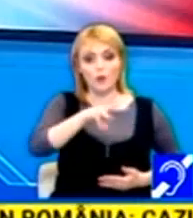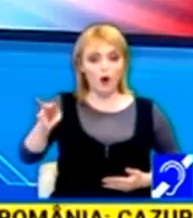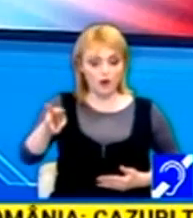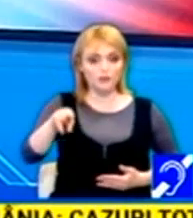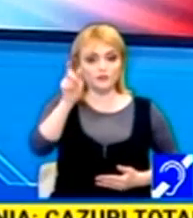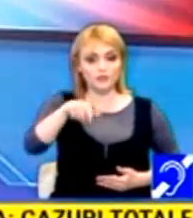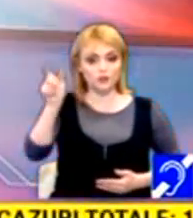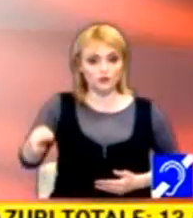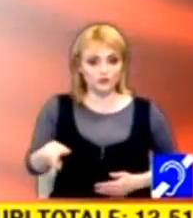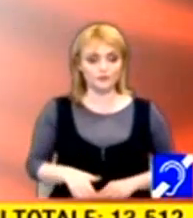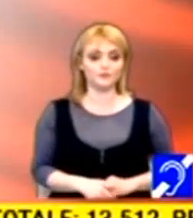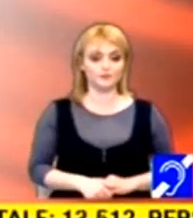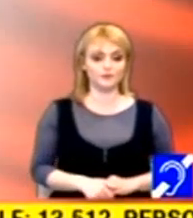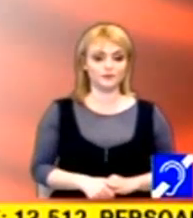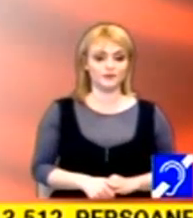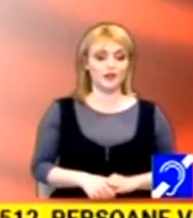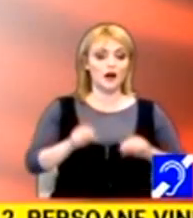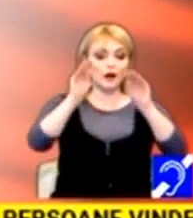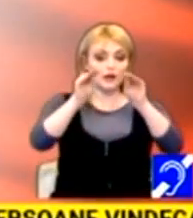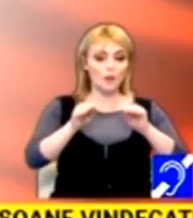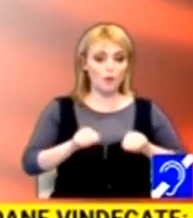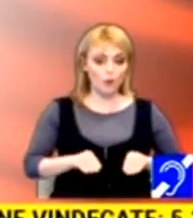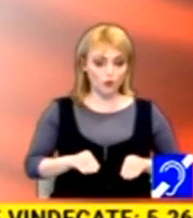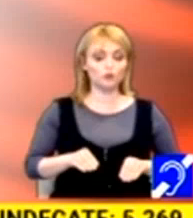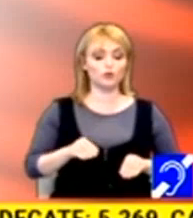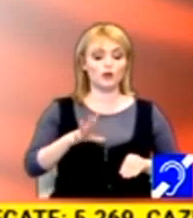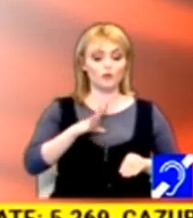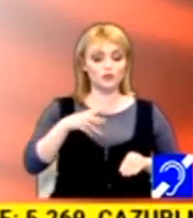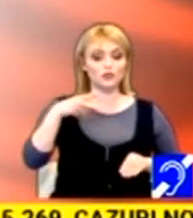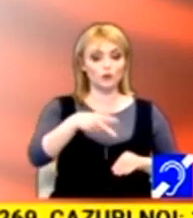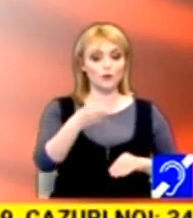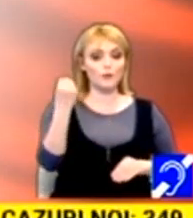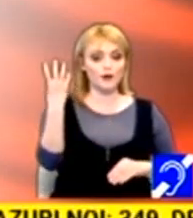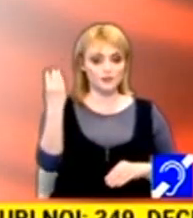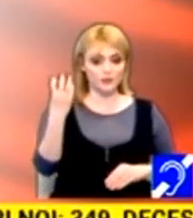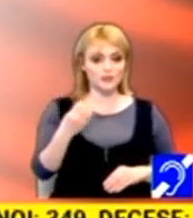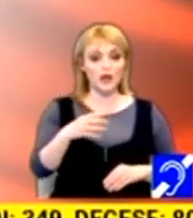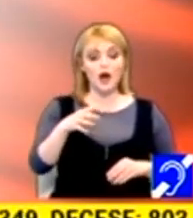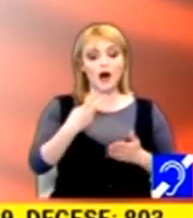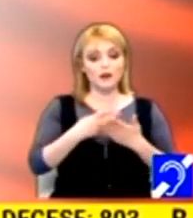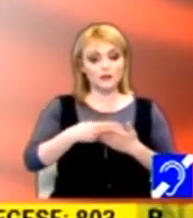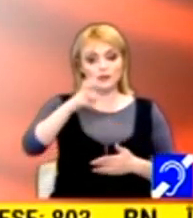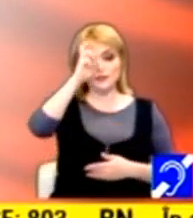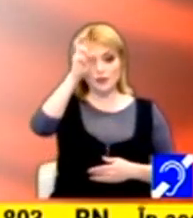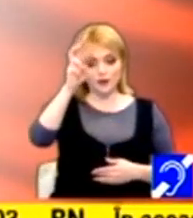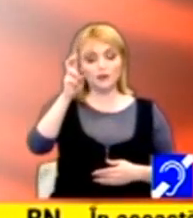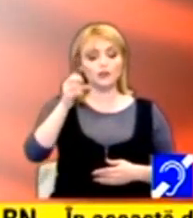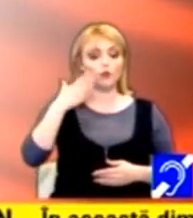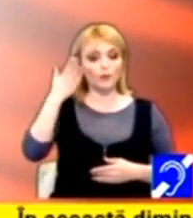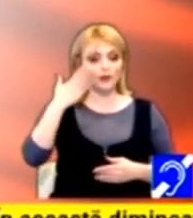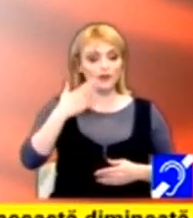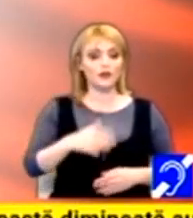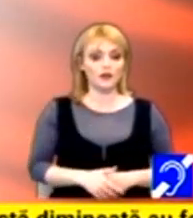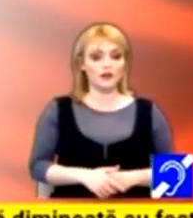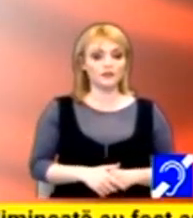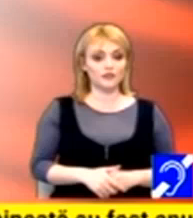sporul natural e negativ. Raportul Eurostat din 2014 arată că România este țara din Uniunea Europeană cu cea mai